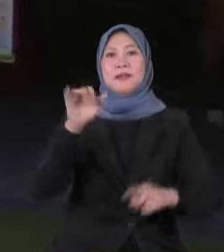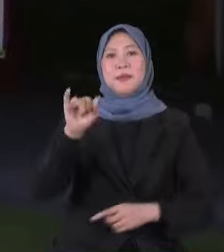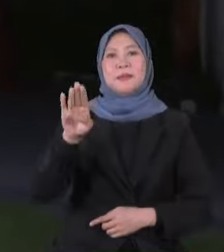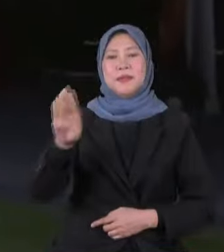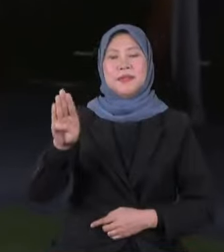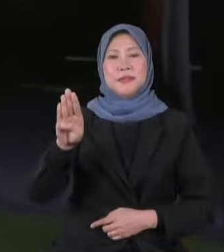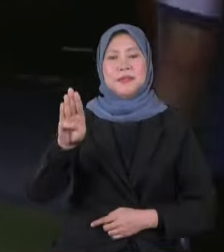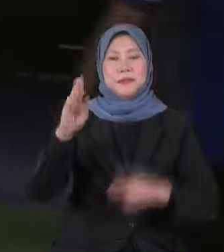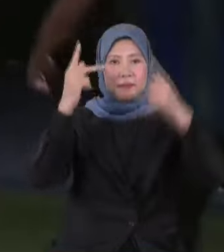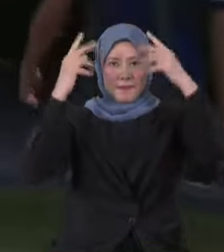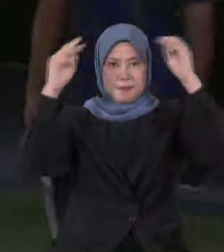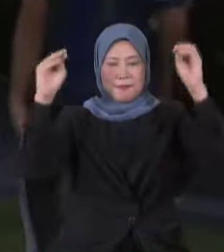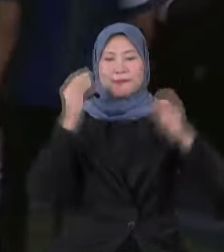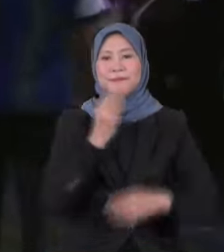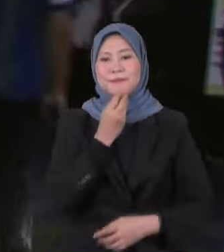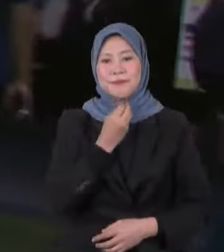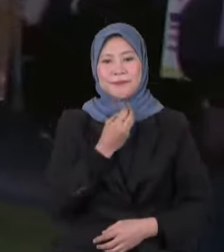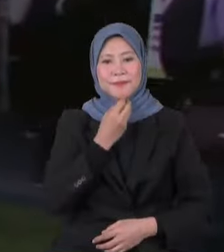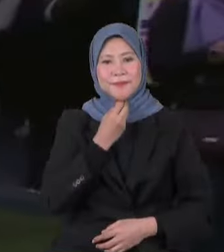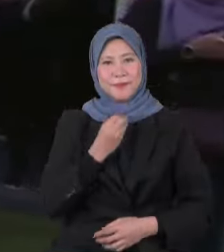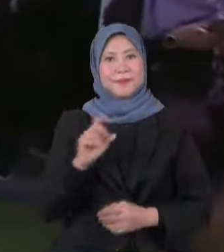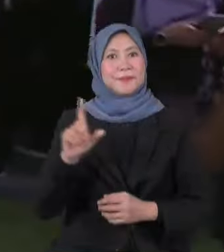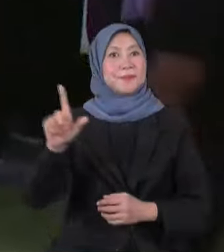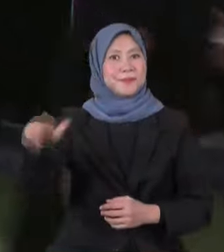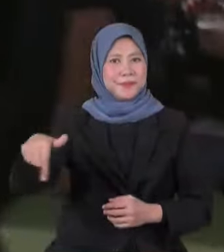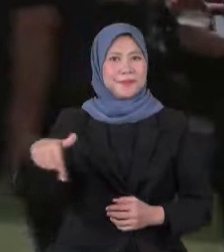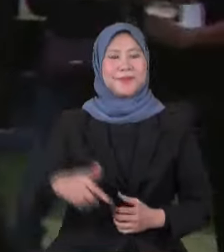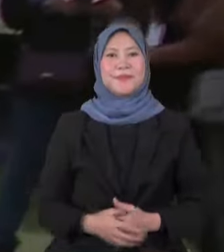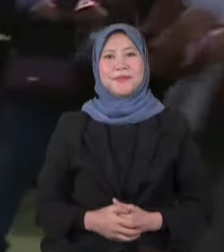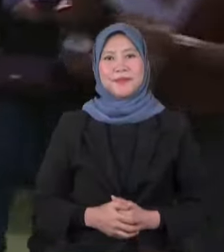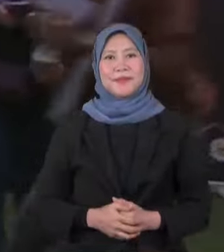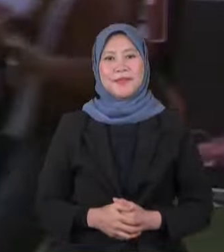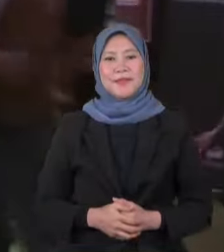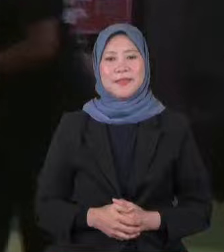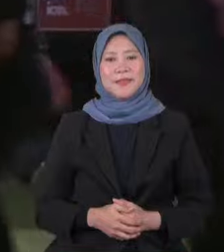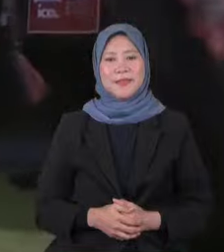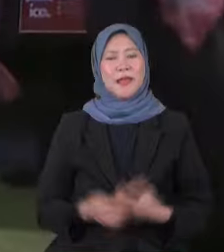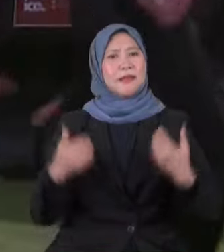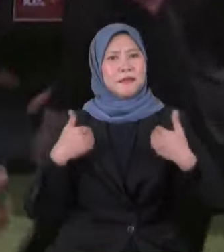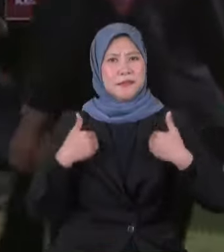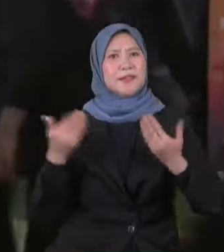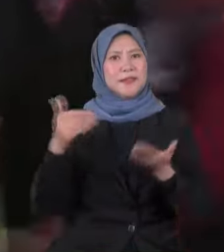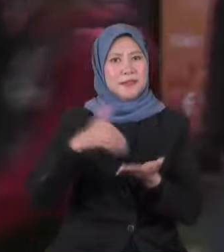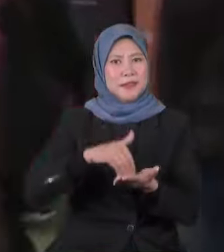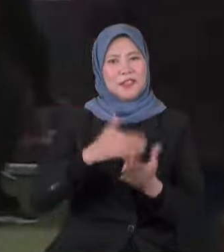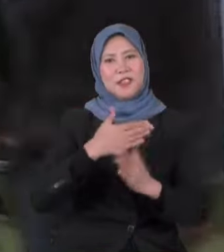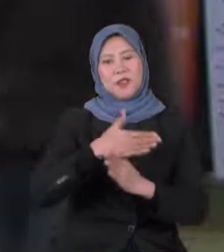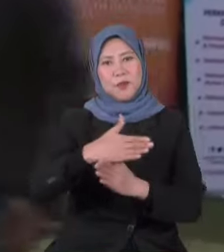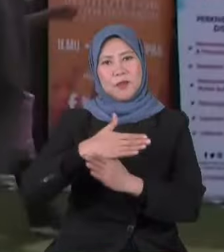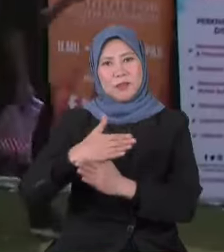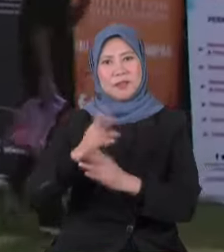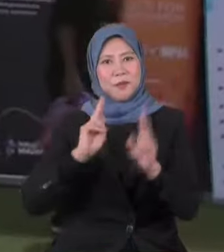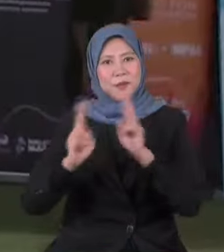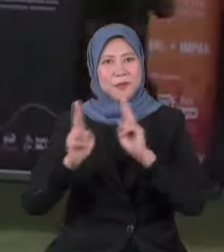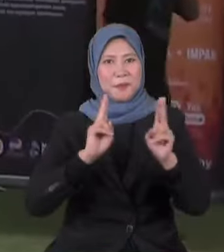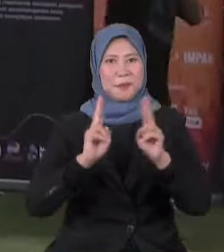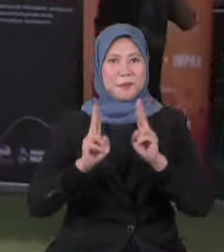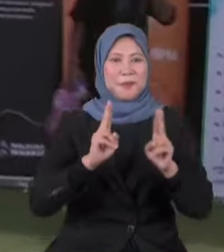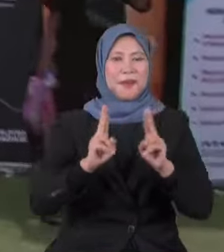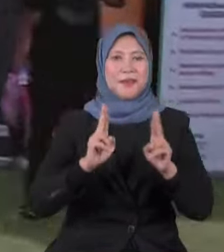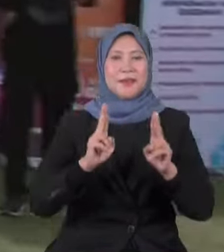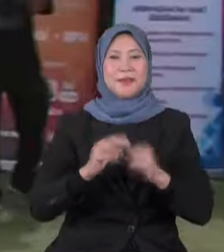Perdana Menteri Datuk Seri Anwar Ibrahim sebentar saja lagi. Sebelum itu ada lagi perkongsian-perkongsian ataupun